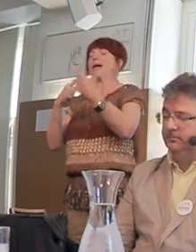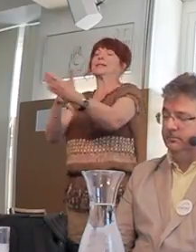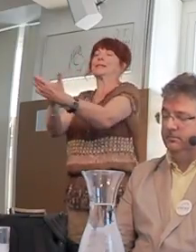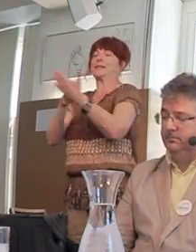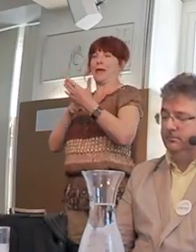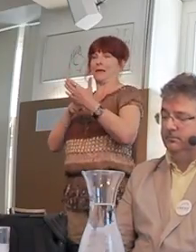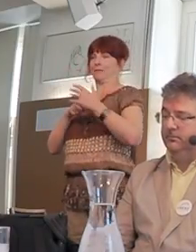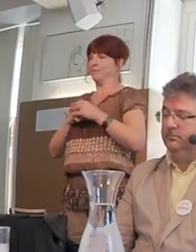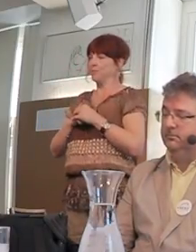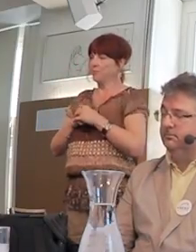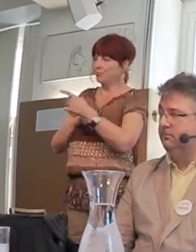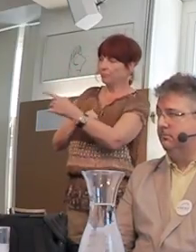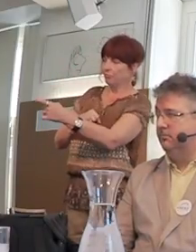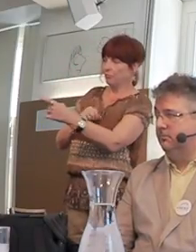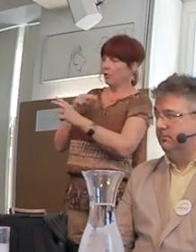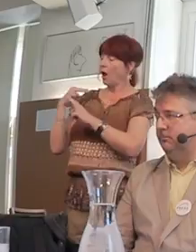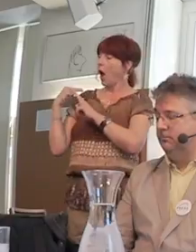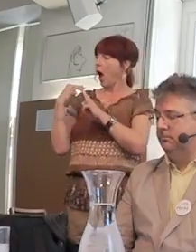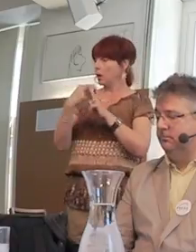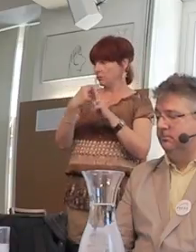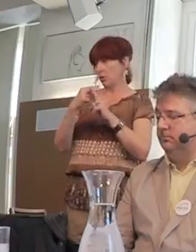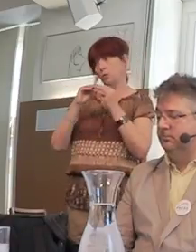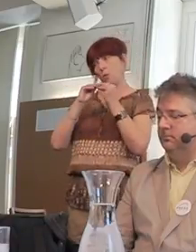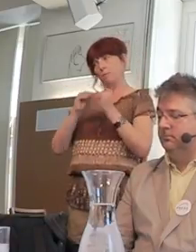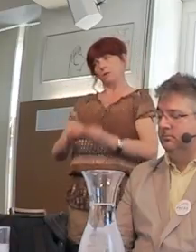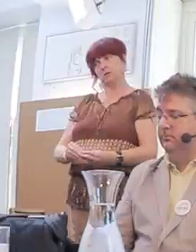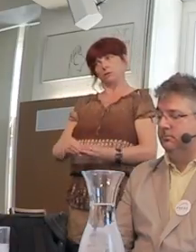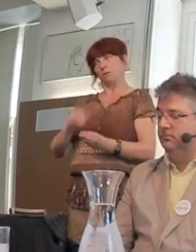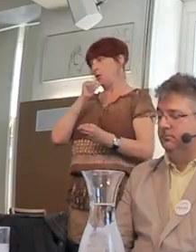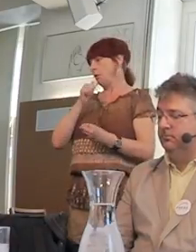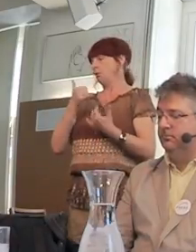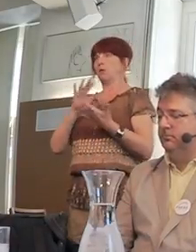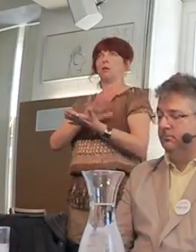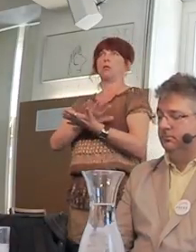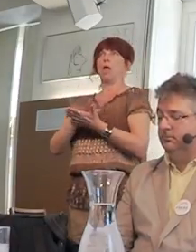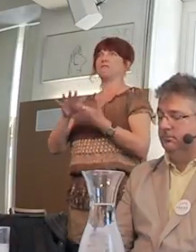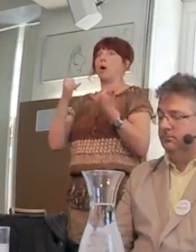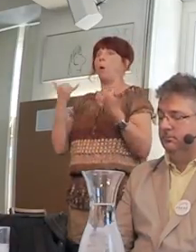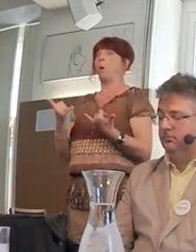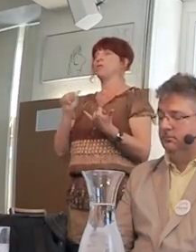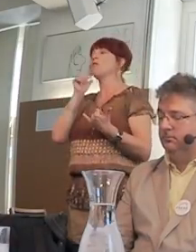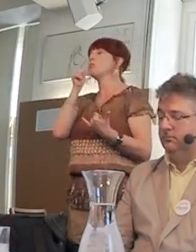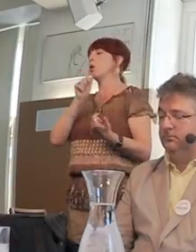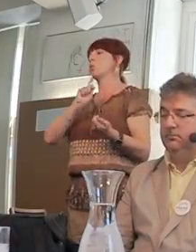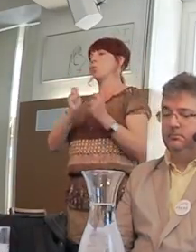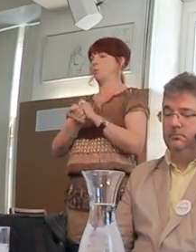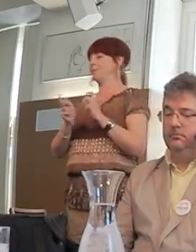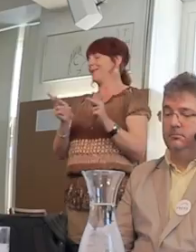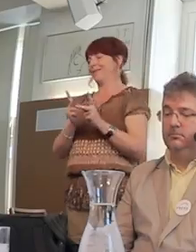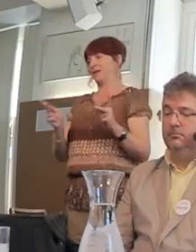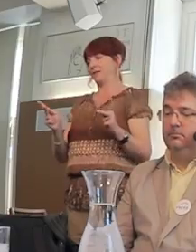Die Antwort auf die Frage ist eigentlich relativ komplex und ist sicher nichts, was man von heute auf morgen erreichen kann. Ich will ein bisschen in